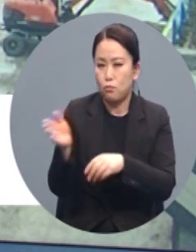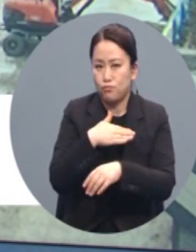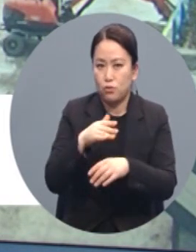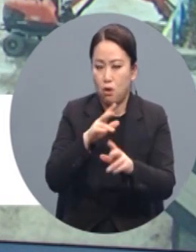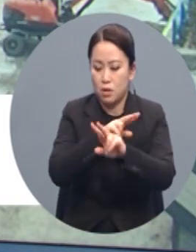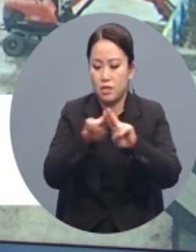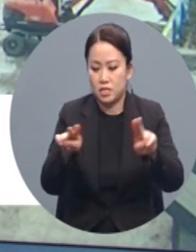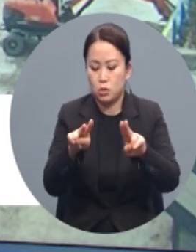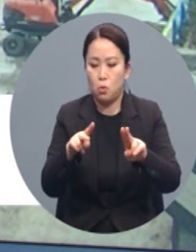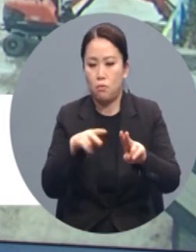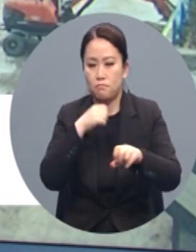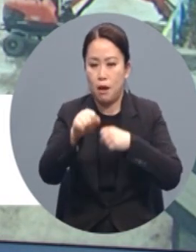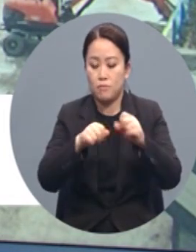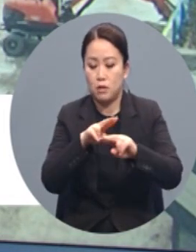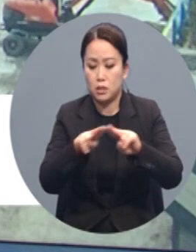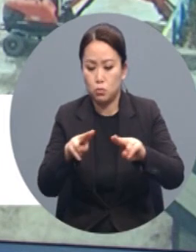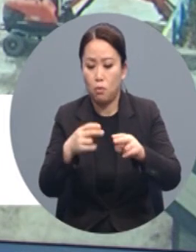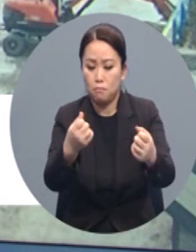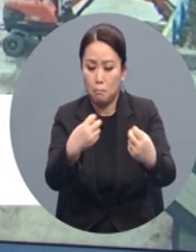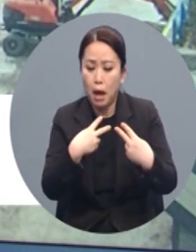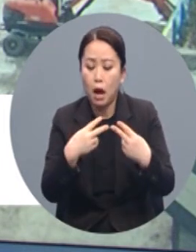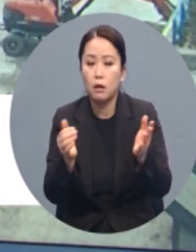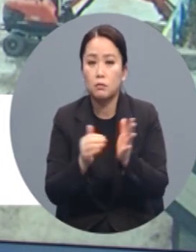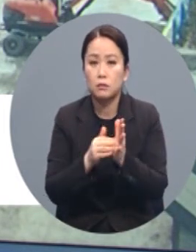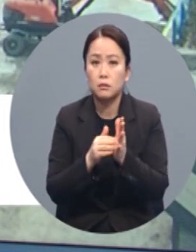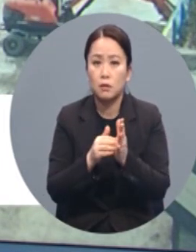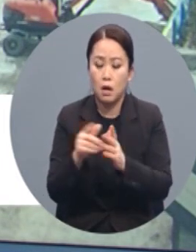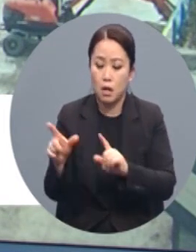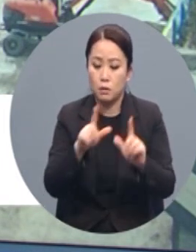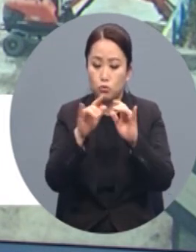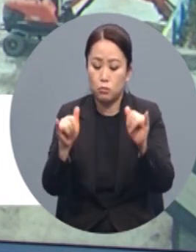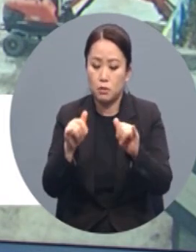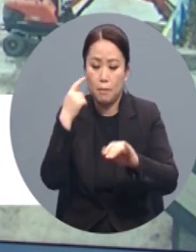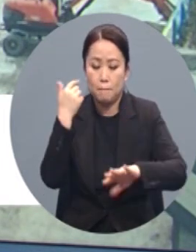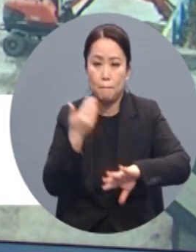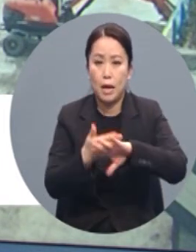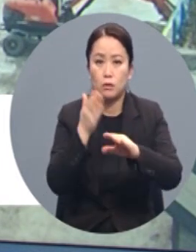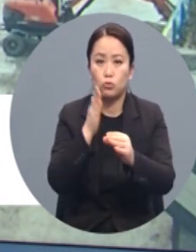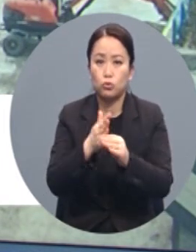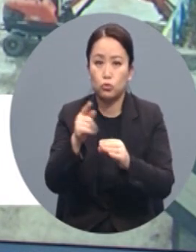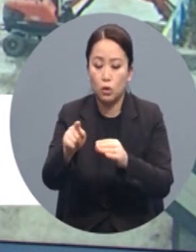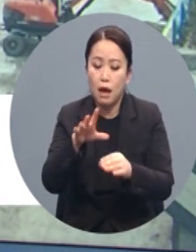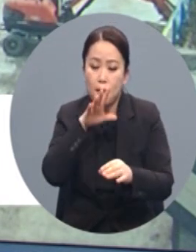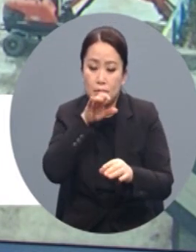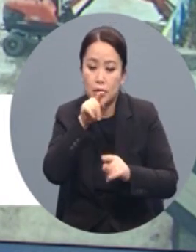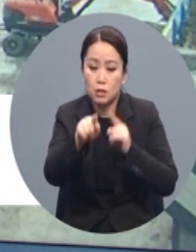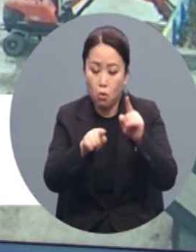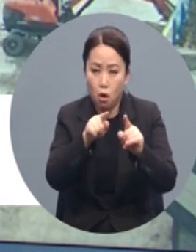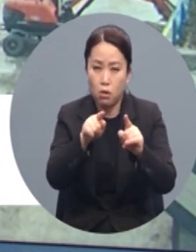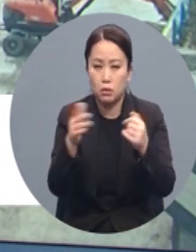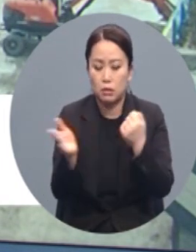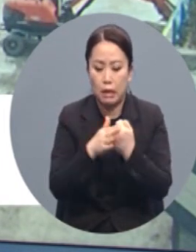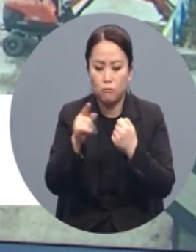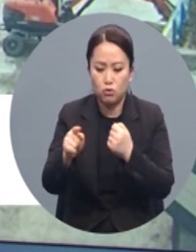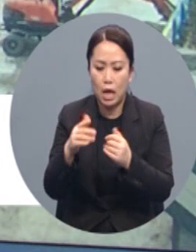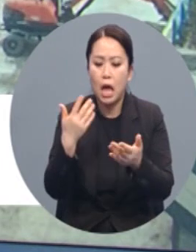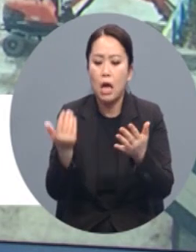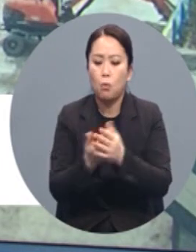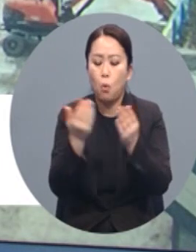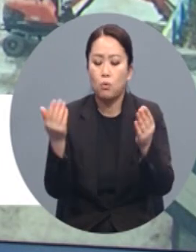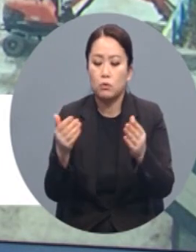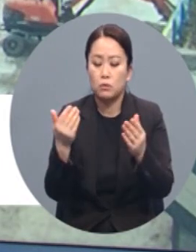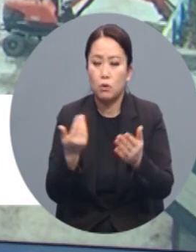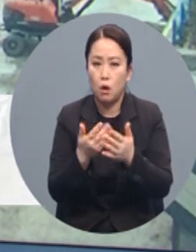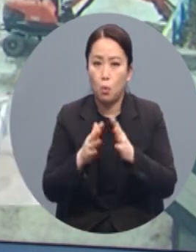받았습니다. 입주민들이 반발하고 나섰는데요. 민원 제기로 준공 승인이 늦어지면서 시행사가 손해를 입었다는